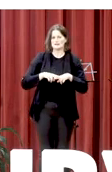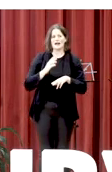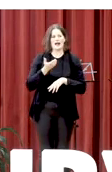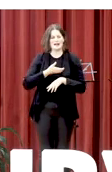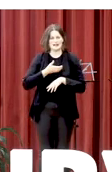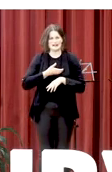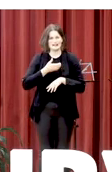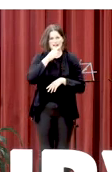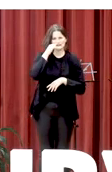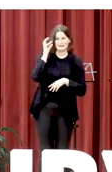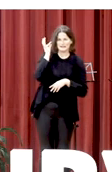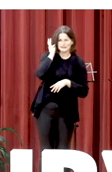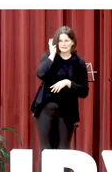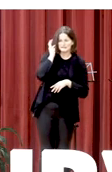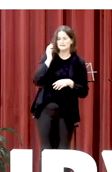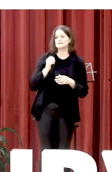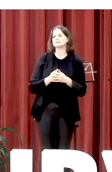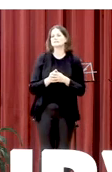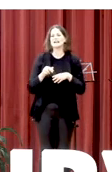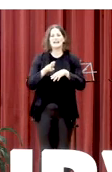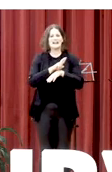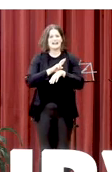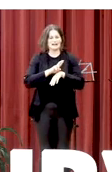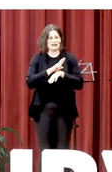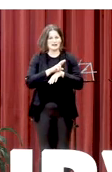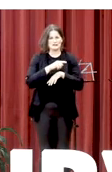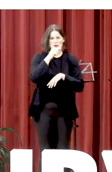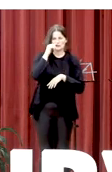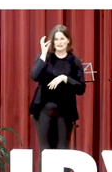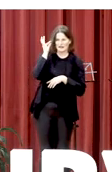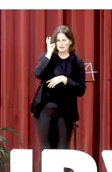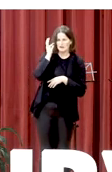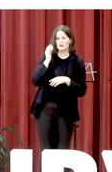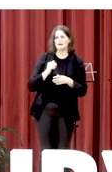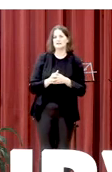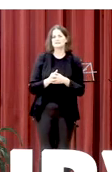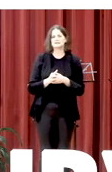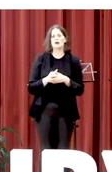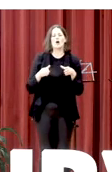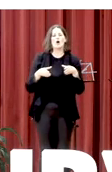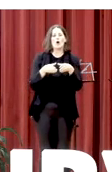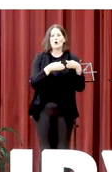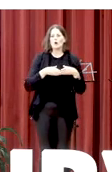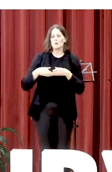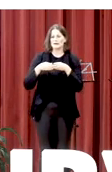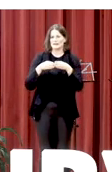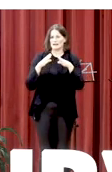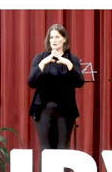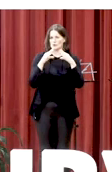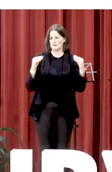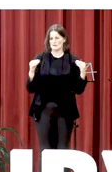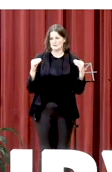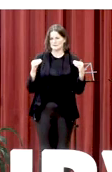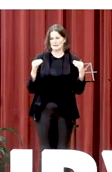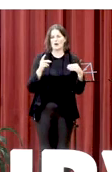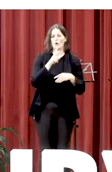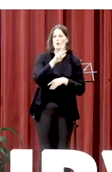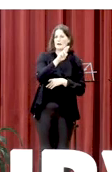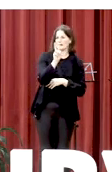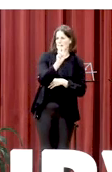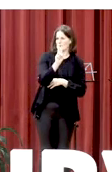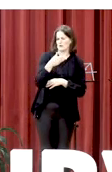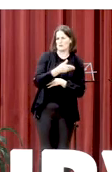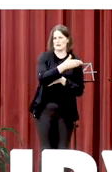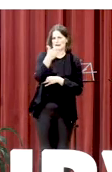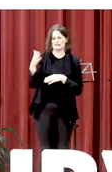alcaldes, alcaldesses, regidors, regidores, comunitat universitària, tant de la URB com de la